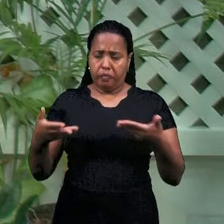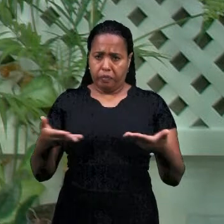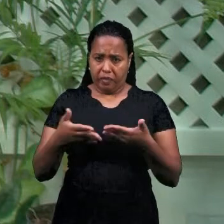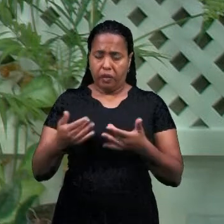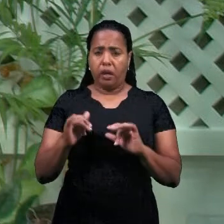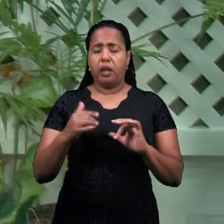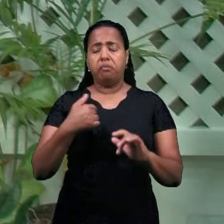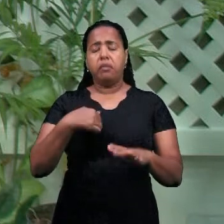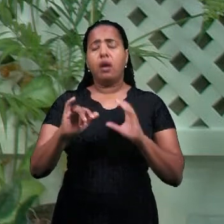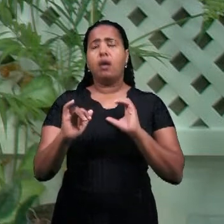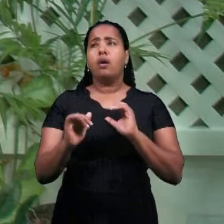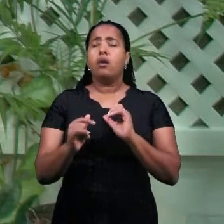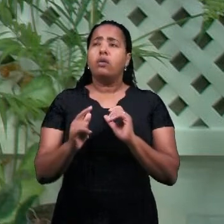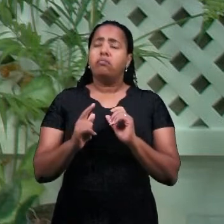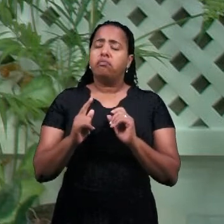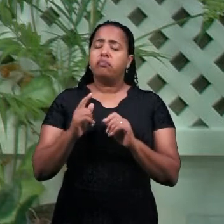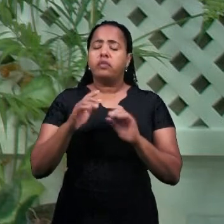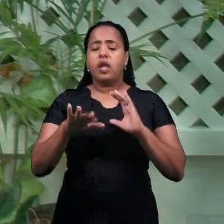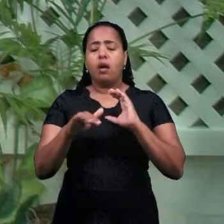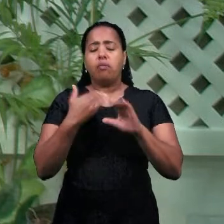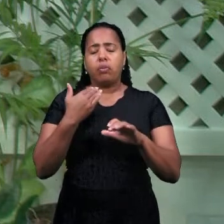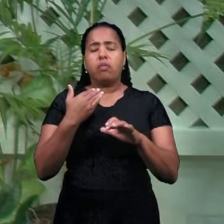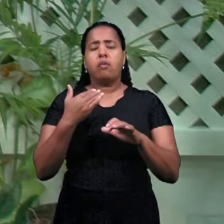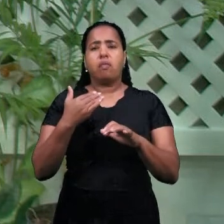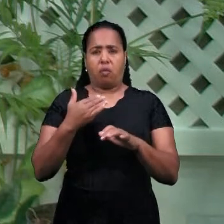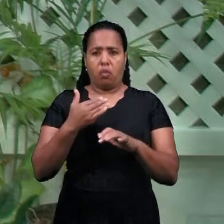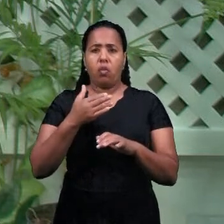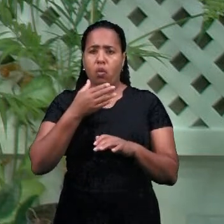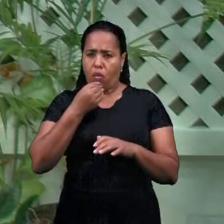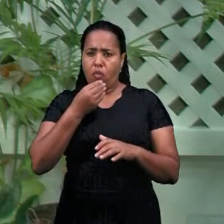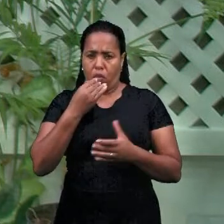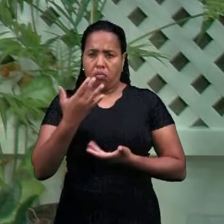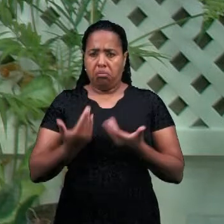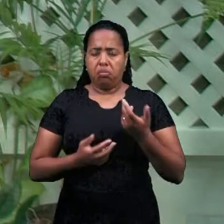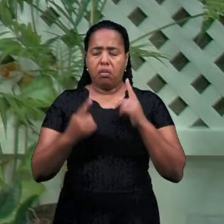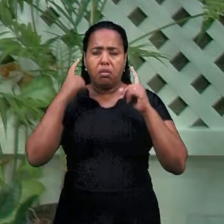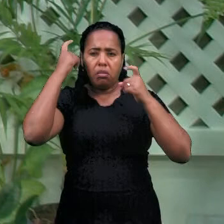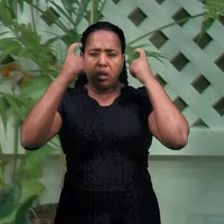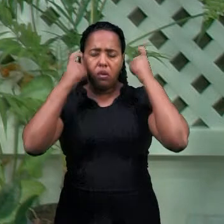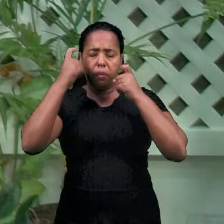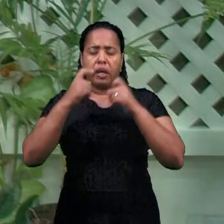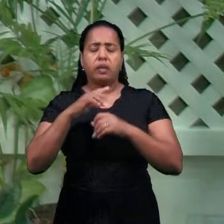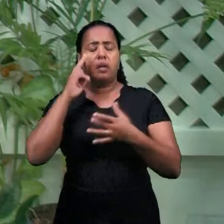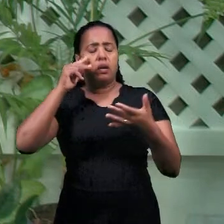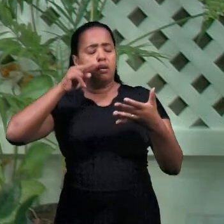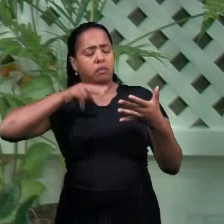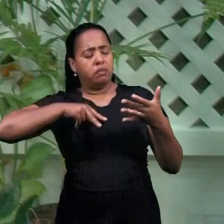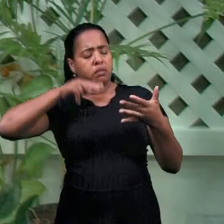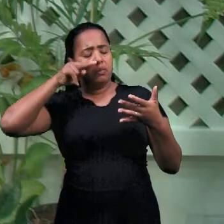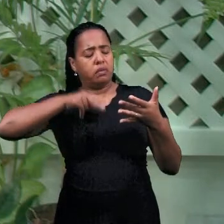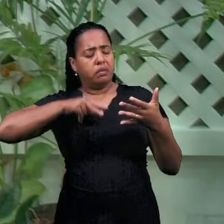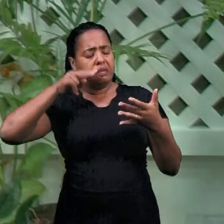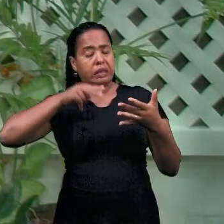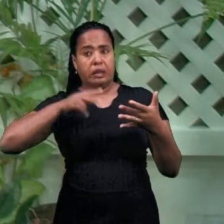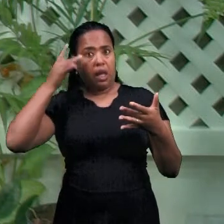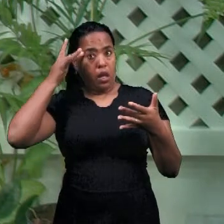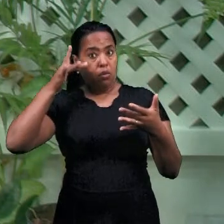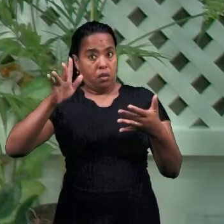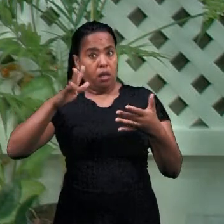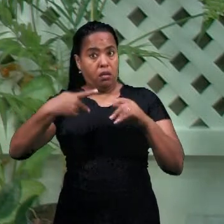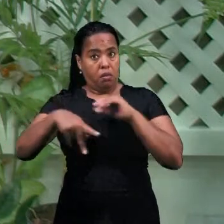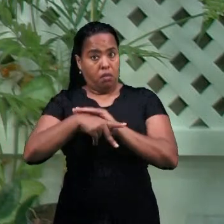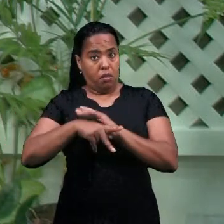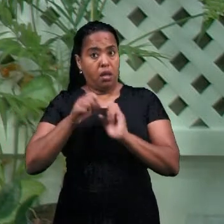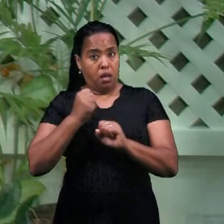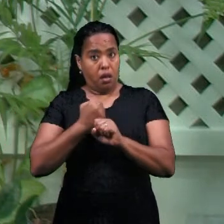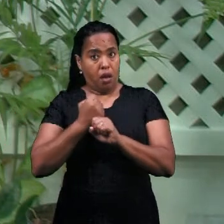reçu une préoccupation d'un frère. Et j'ai compris, donc je ne sais pas même s'il est